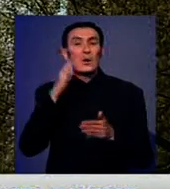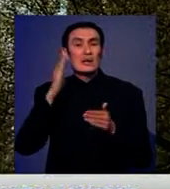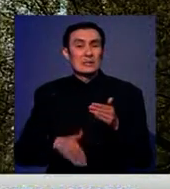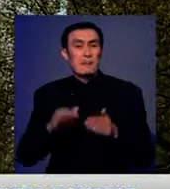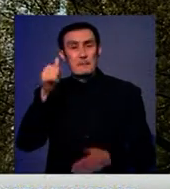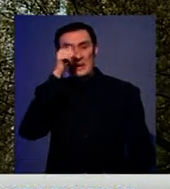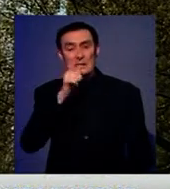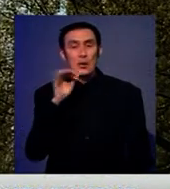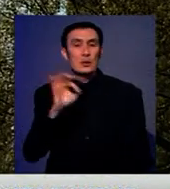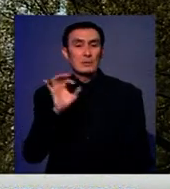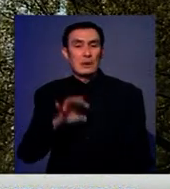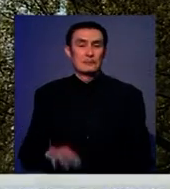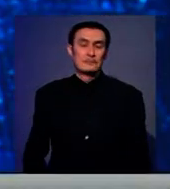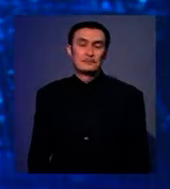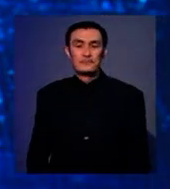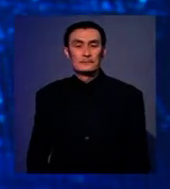октября.